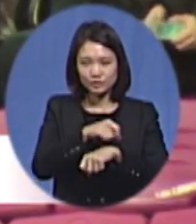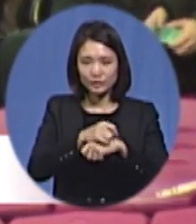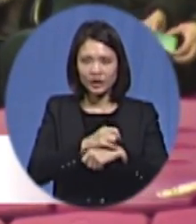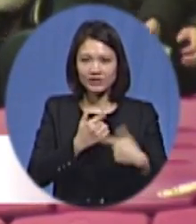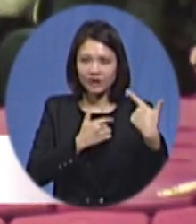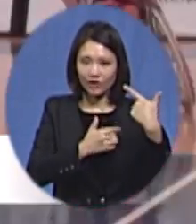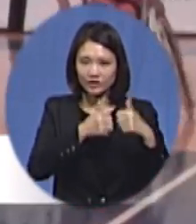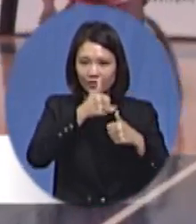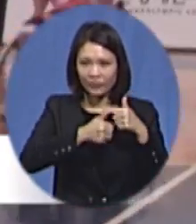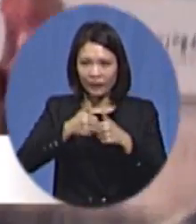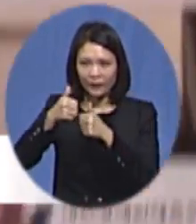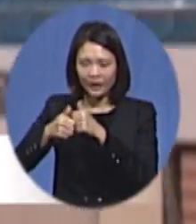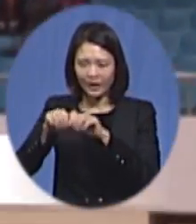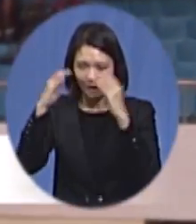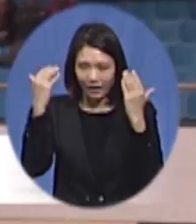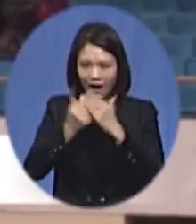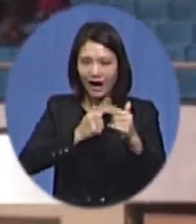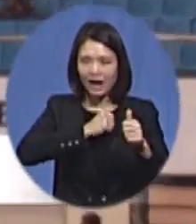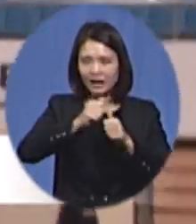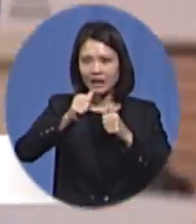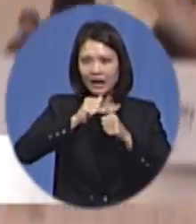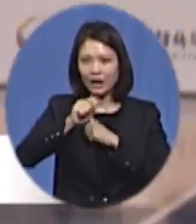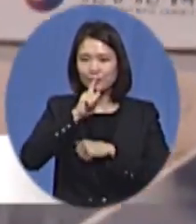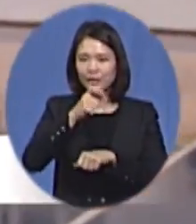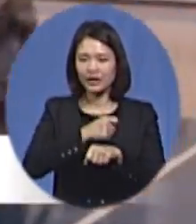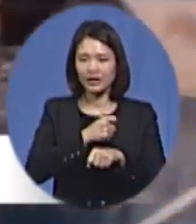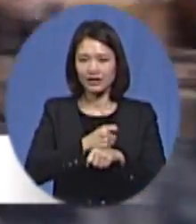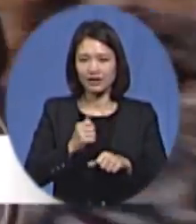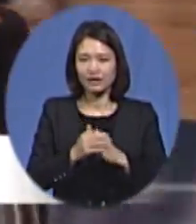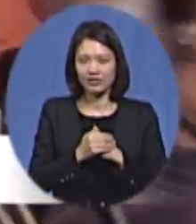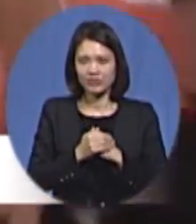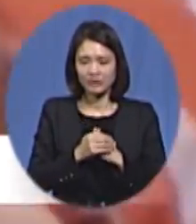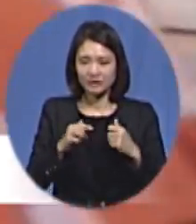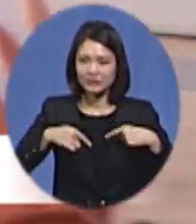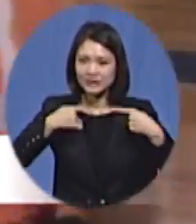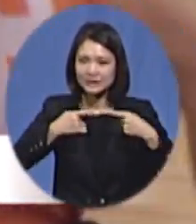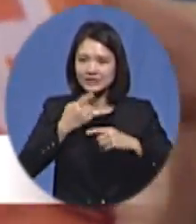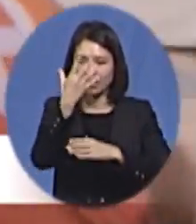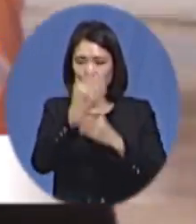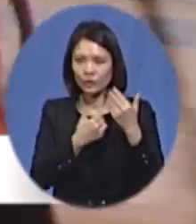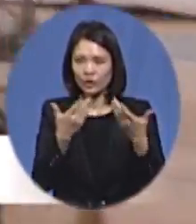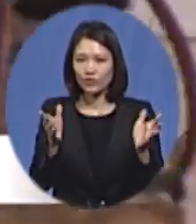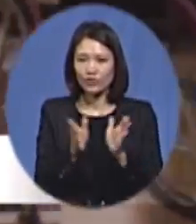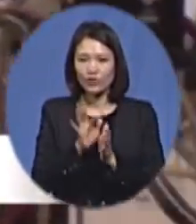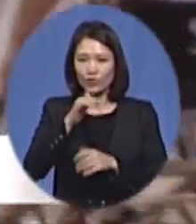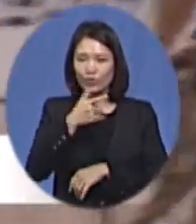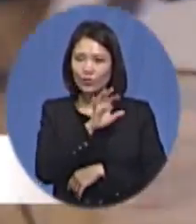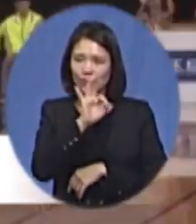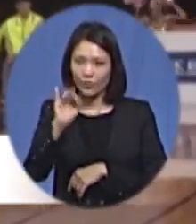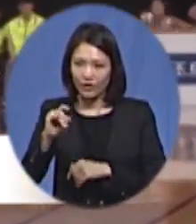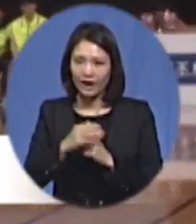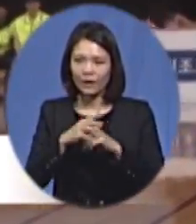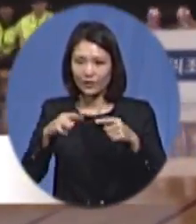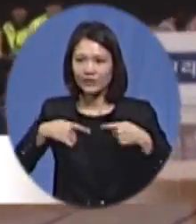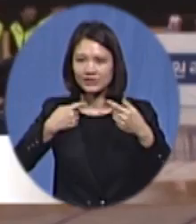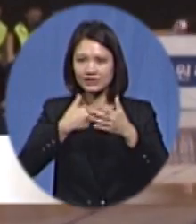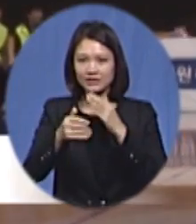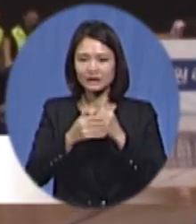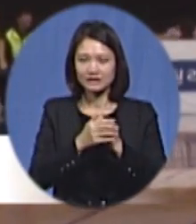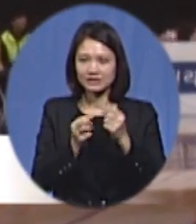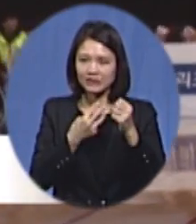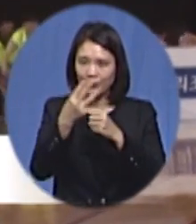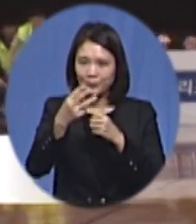6경기 전승을 했다고 밝혔습니다. 서울시청 휠체어 농구단과 고양 홀트 휠체어 농구단은 3승